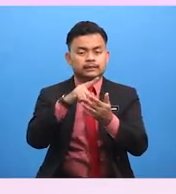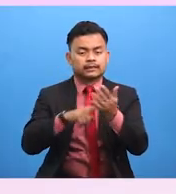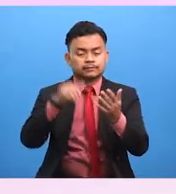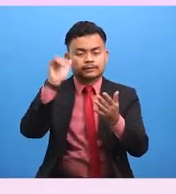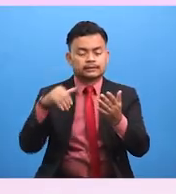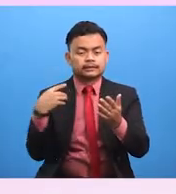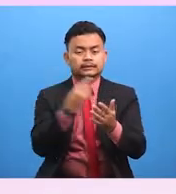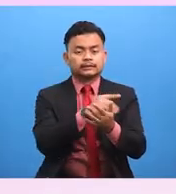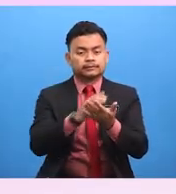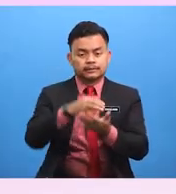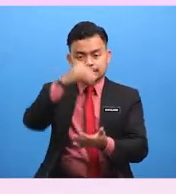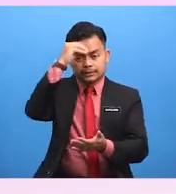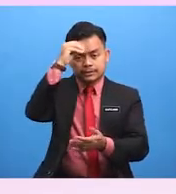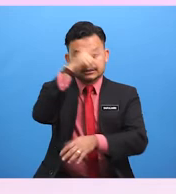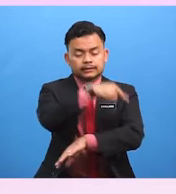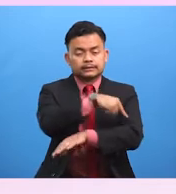kita belajar hari ini.